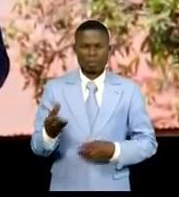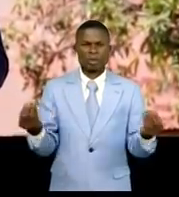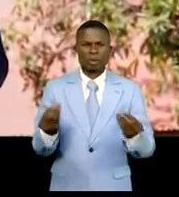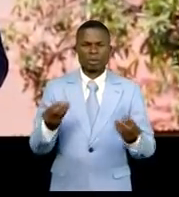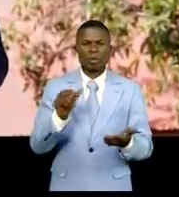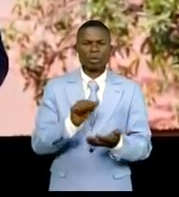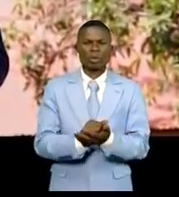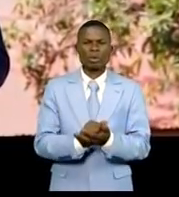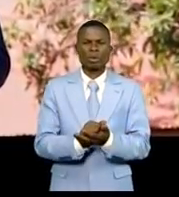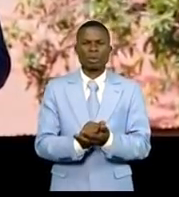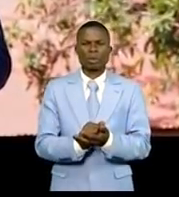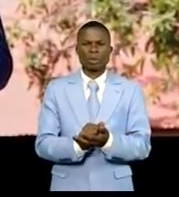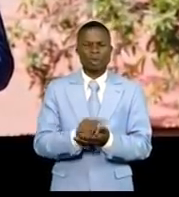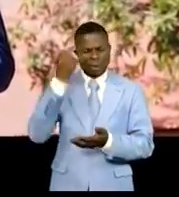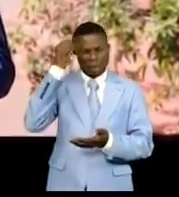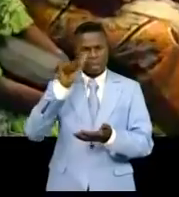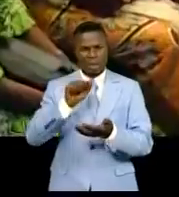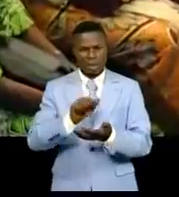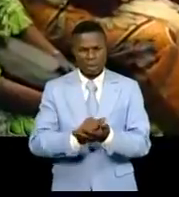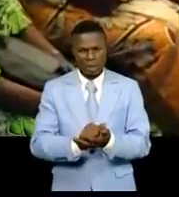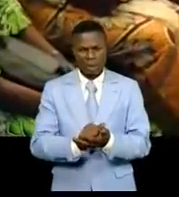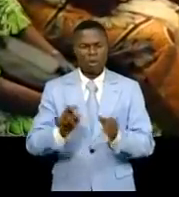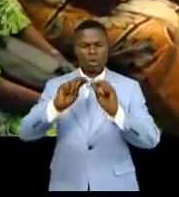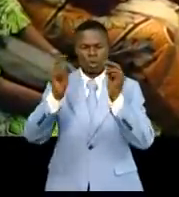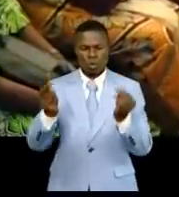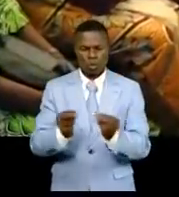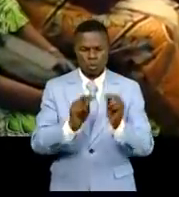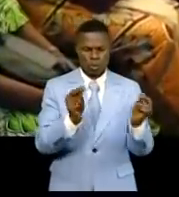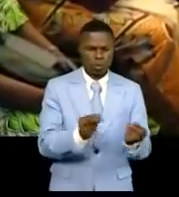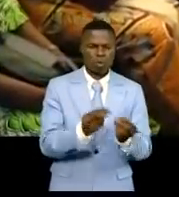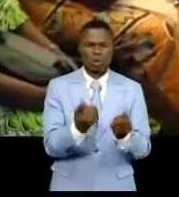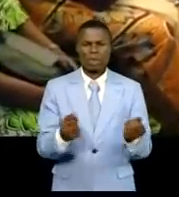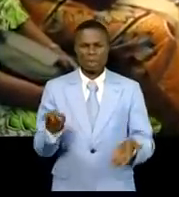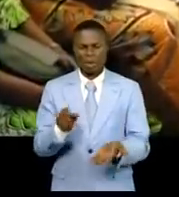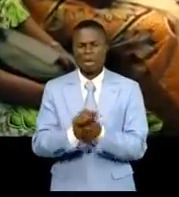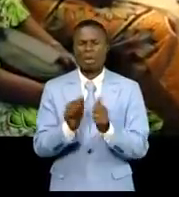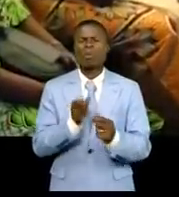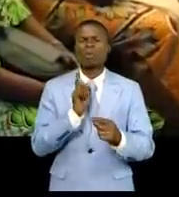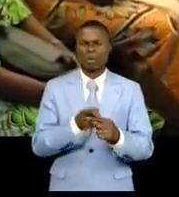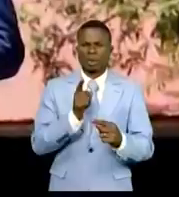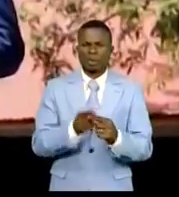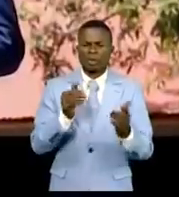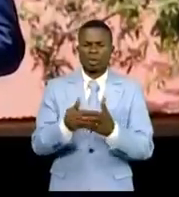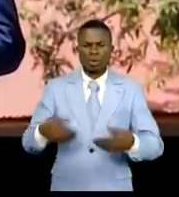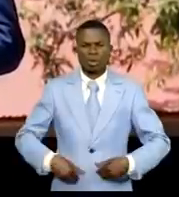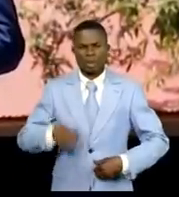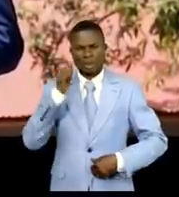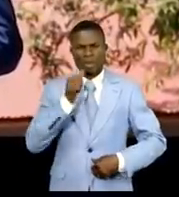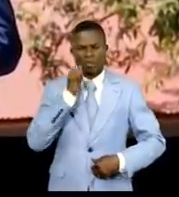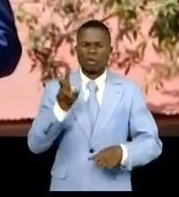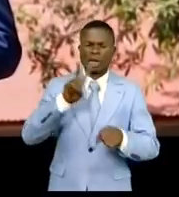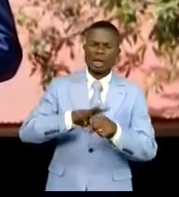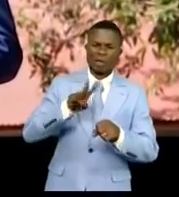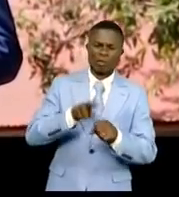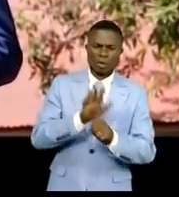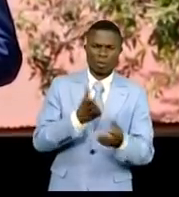phénomène normal par la majorité des membres de la communauté. Toutes ces situations entravent l'autonomisation socio-économique des filles